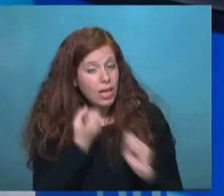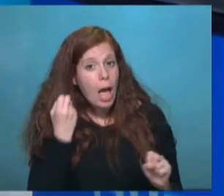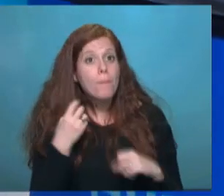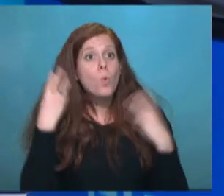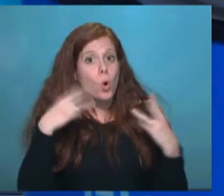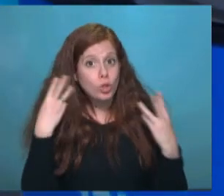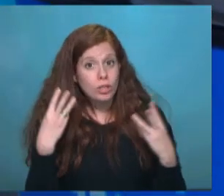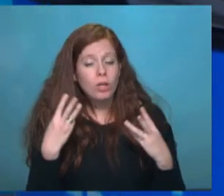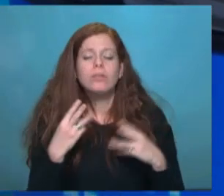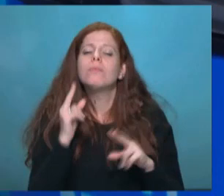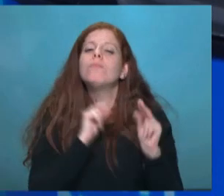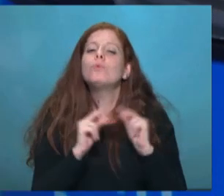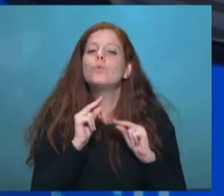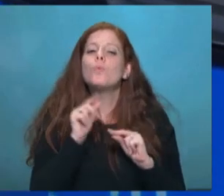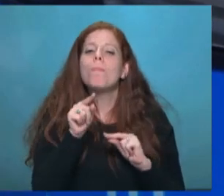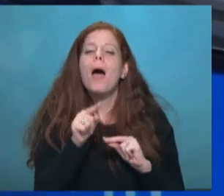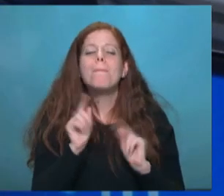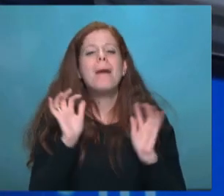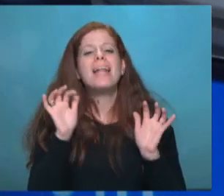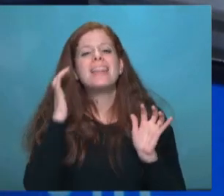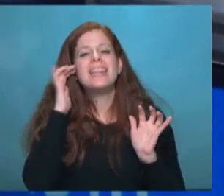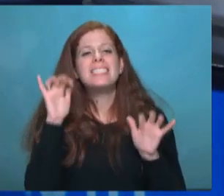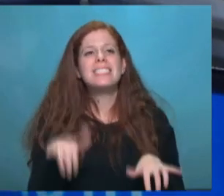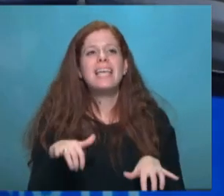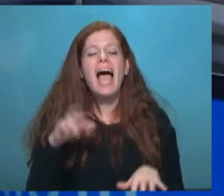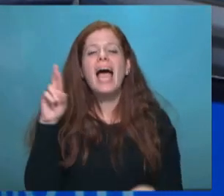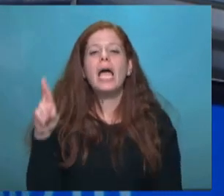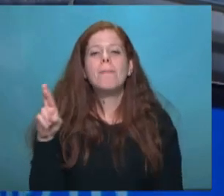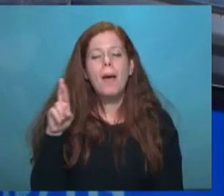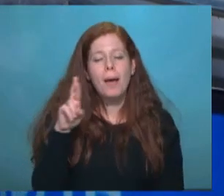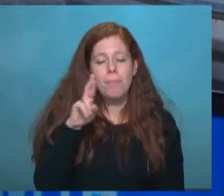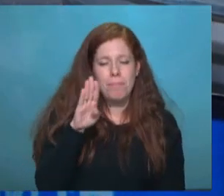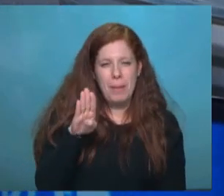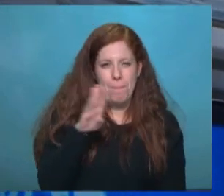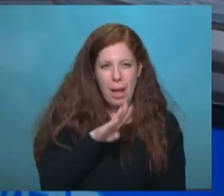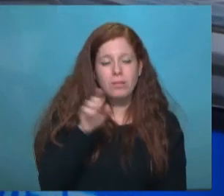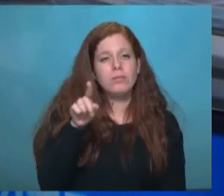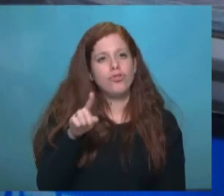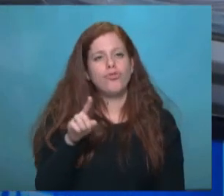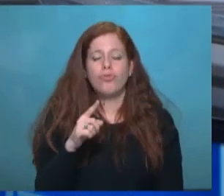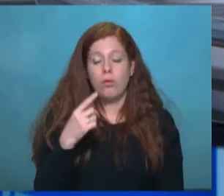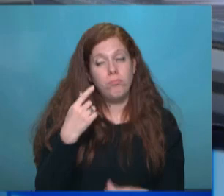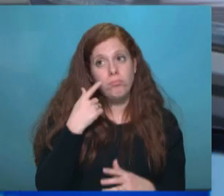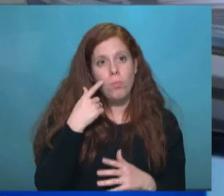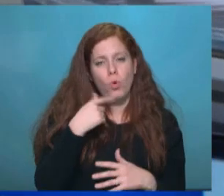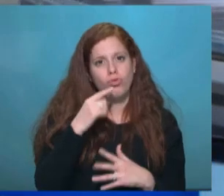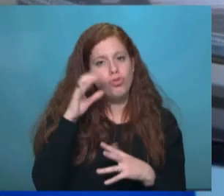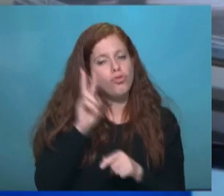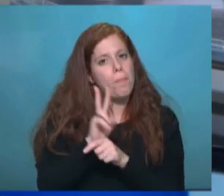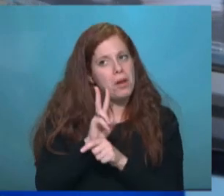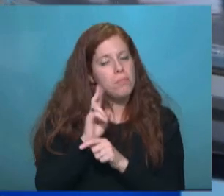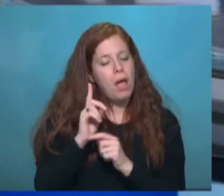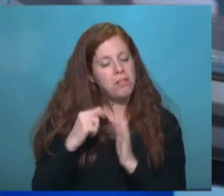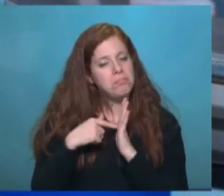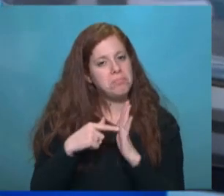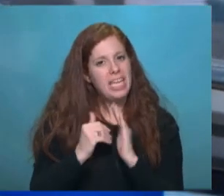פחות. מדובר בנסיכה רימה בינט בנדר, שכבר נודע בממלכה שמרנית בתפיסה שלה בעד קידום נשים לתפקיד המפתח. היא